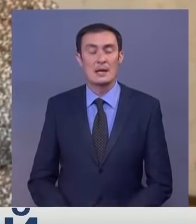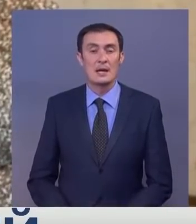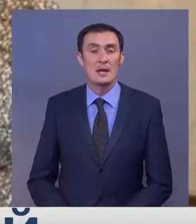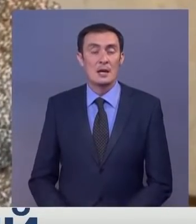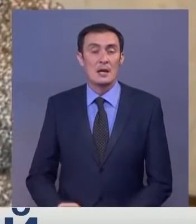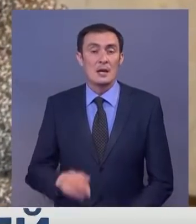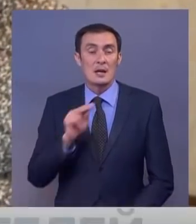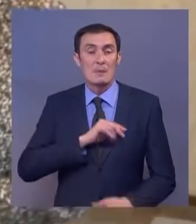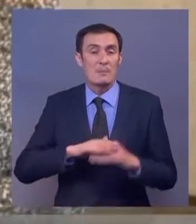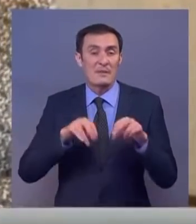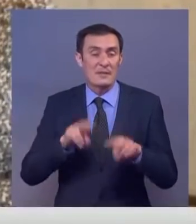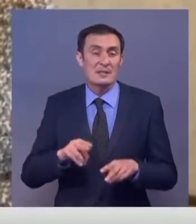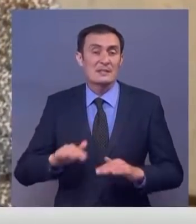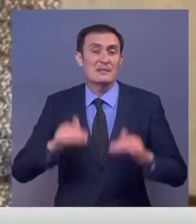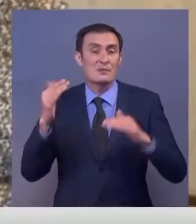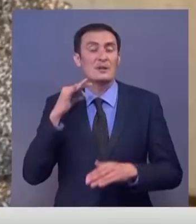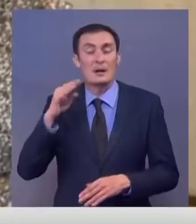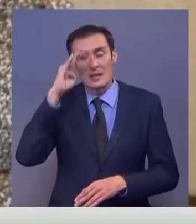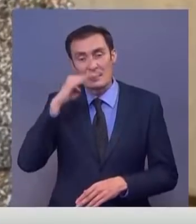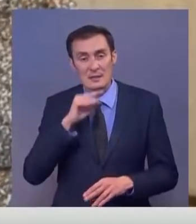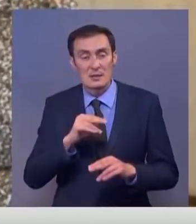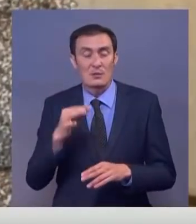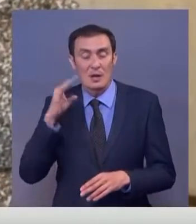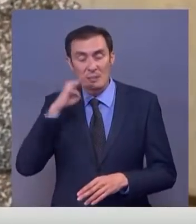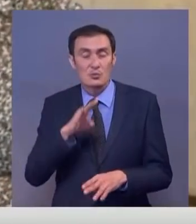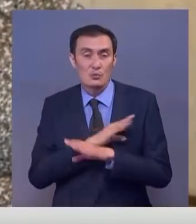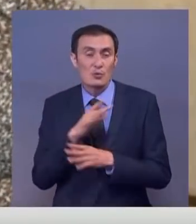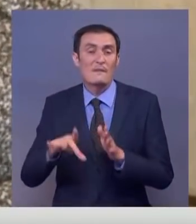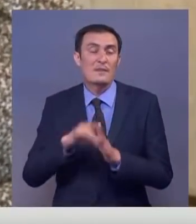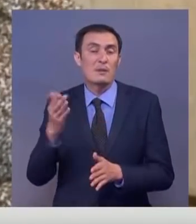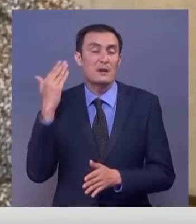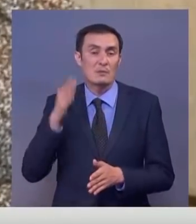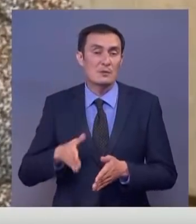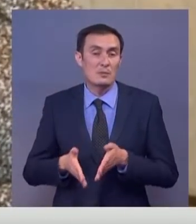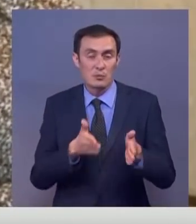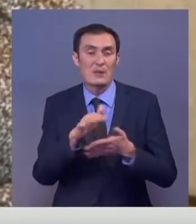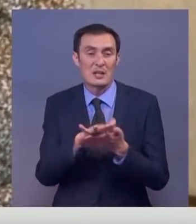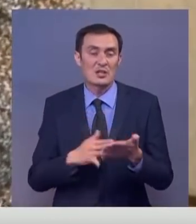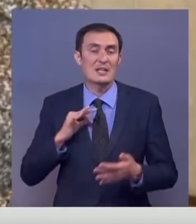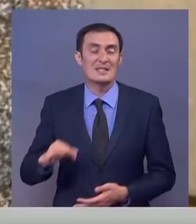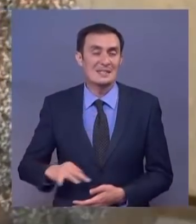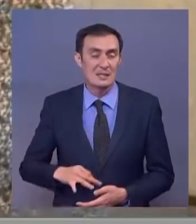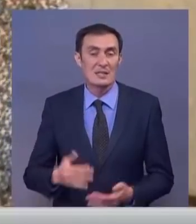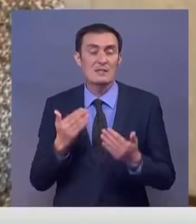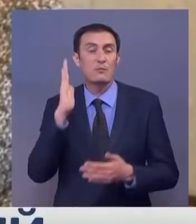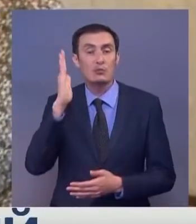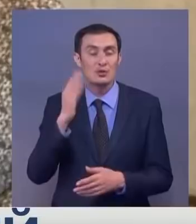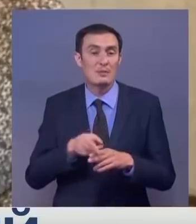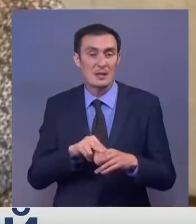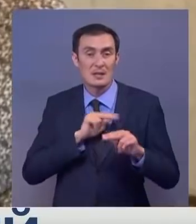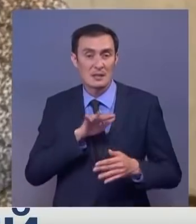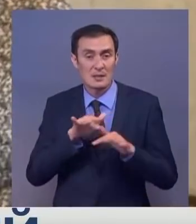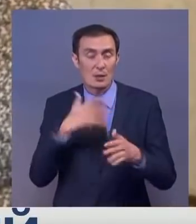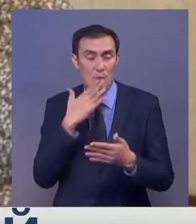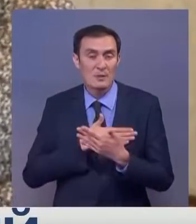Любовь к этой профессии у Асланбека от отца. Его давно с нами нет, но выбранный им когда-то путь продолжает наш сын. Если в будущем это дело